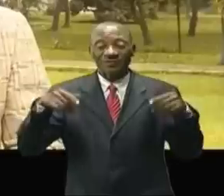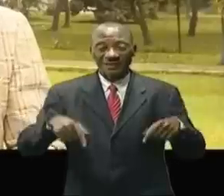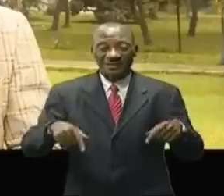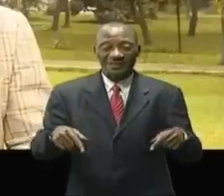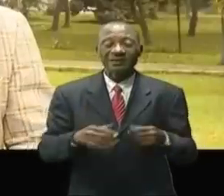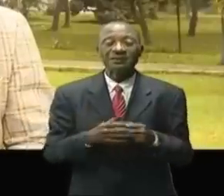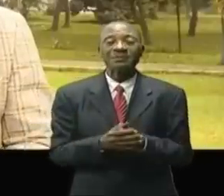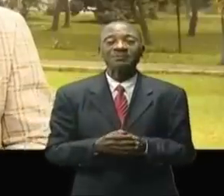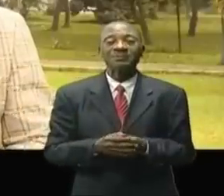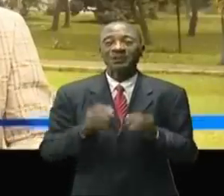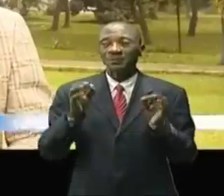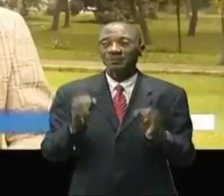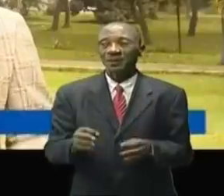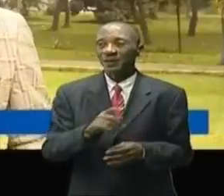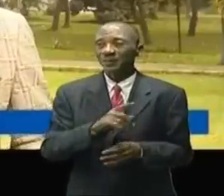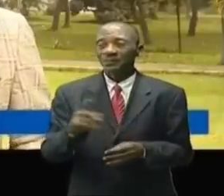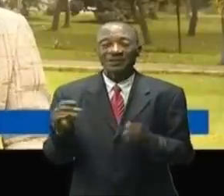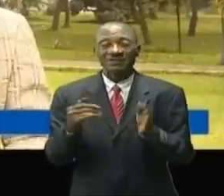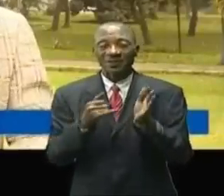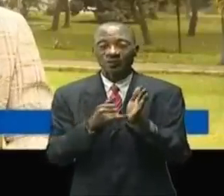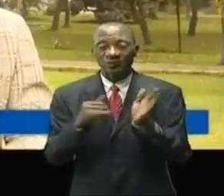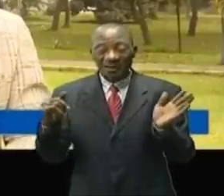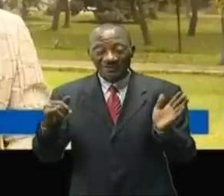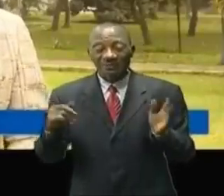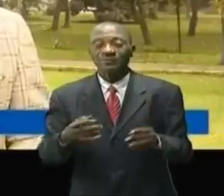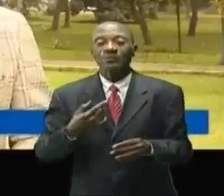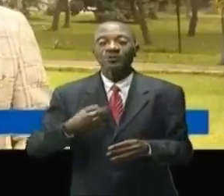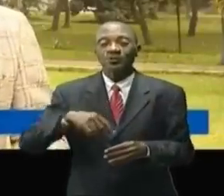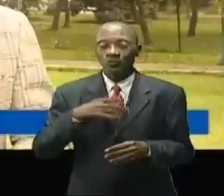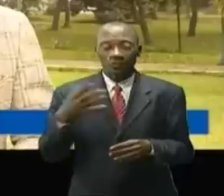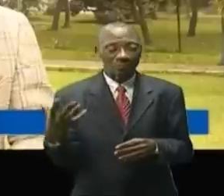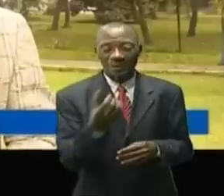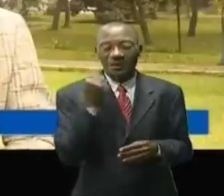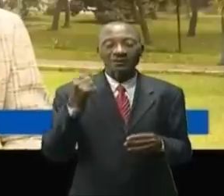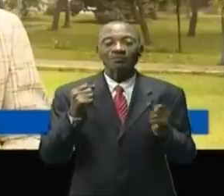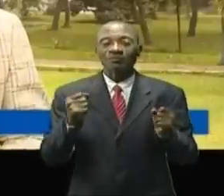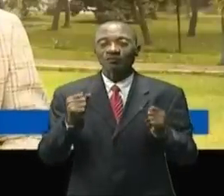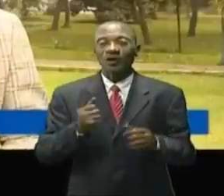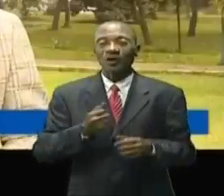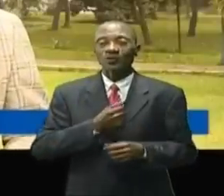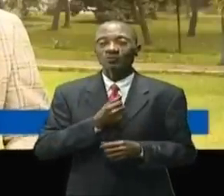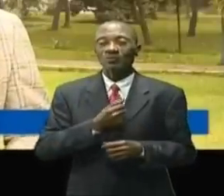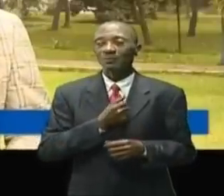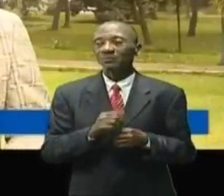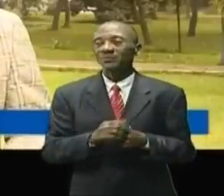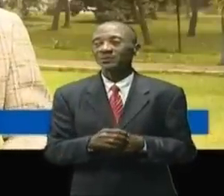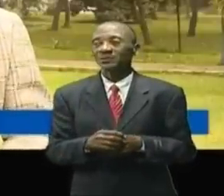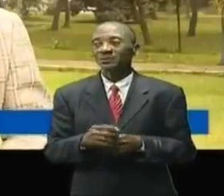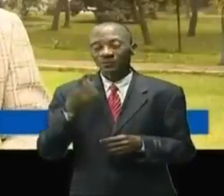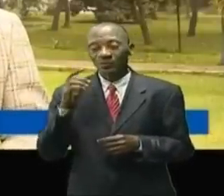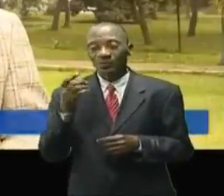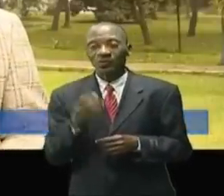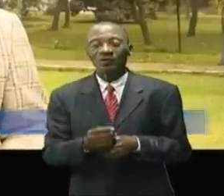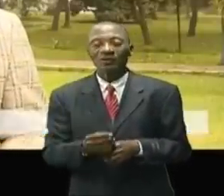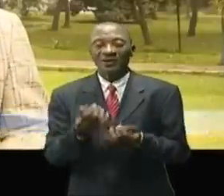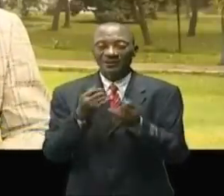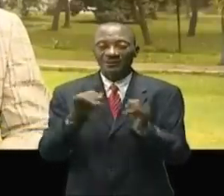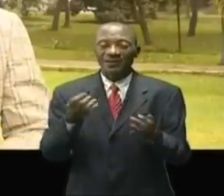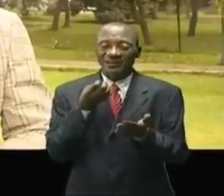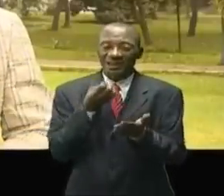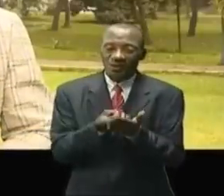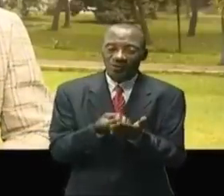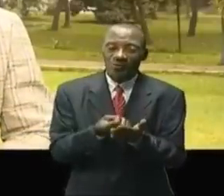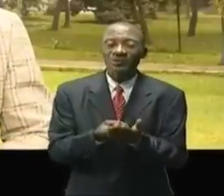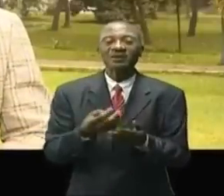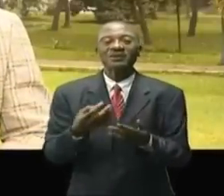était considéré comme une colonie paisible, une colonie calme, mais les événements de 59 ont totalement changé la perception et poussera